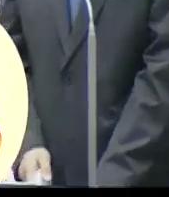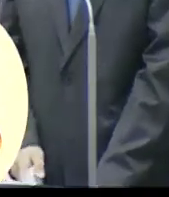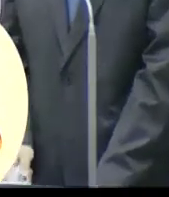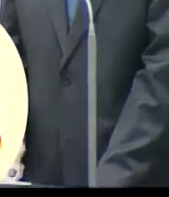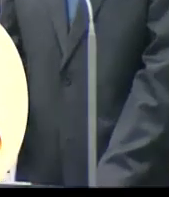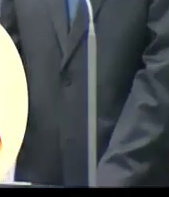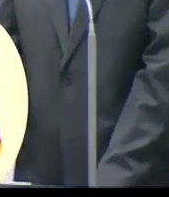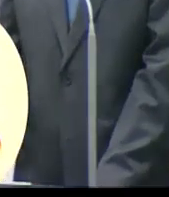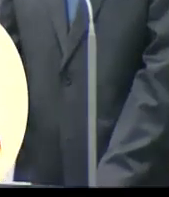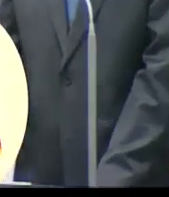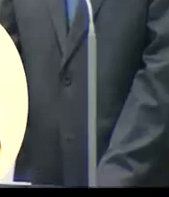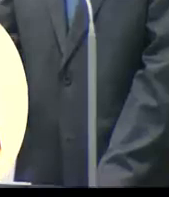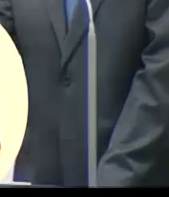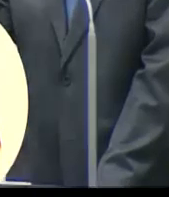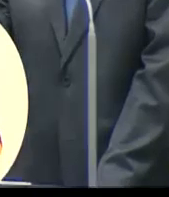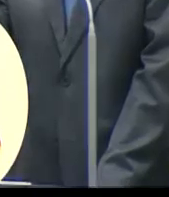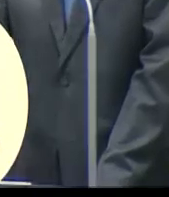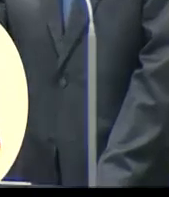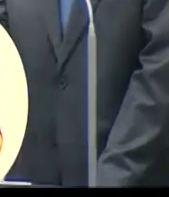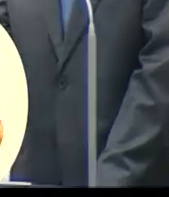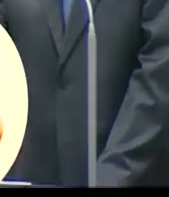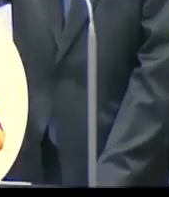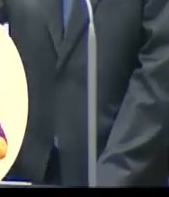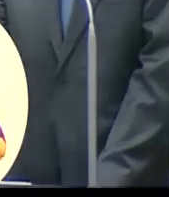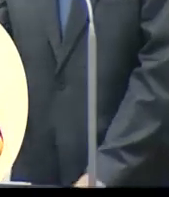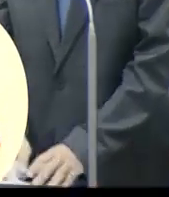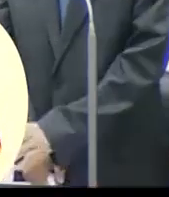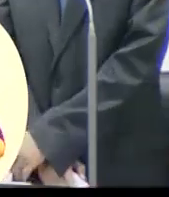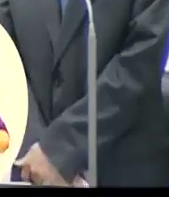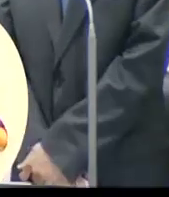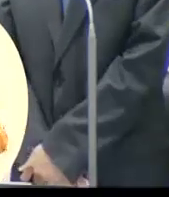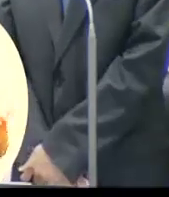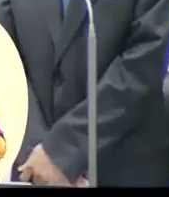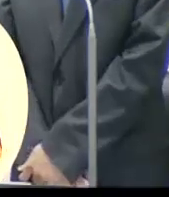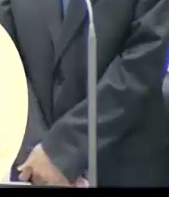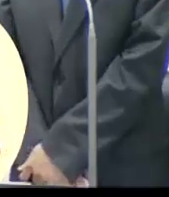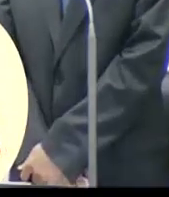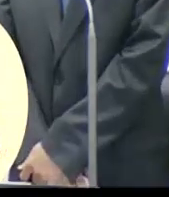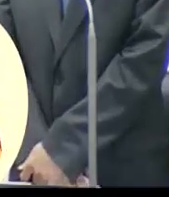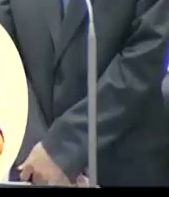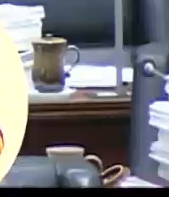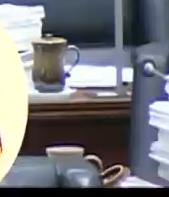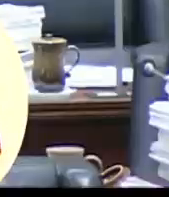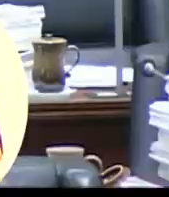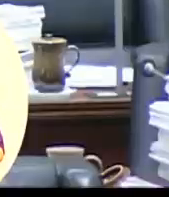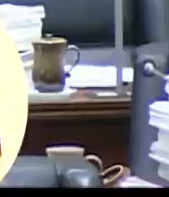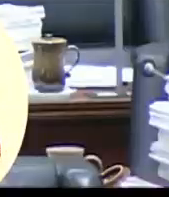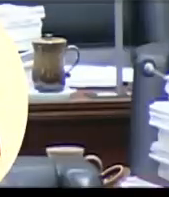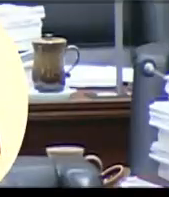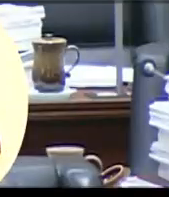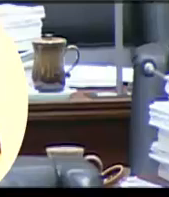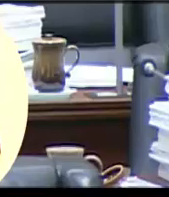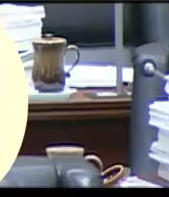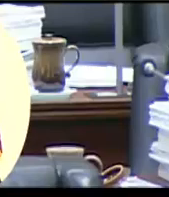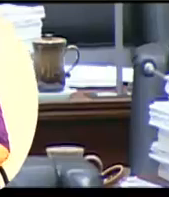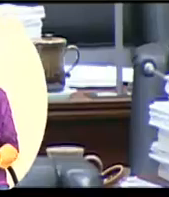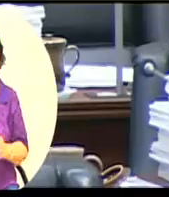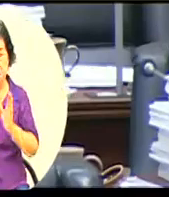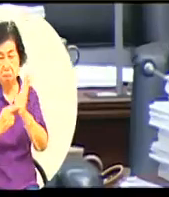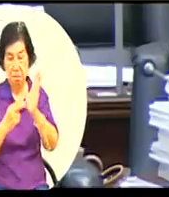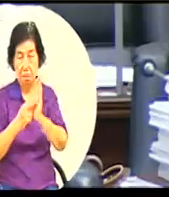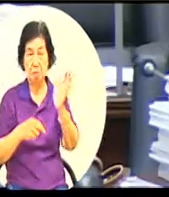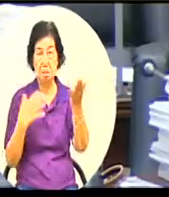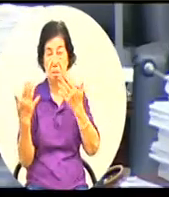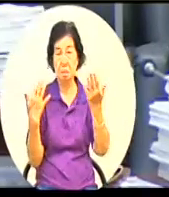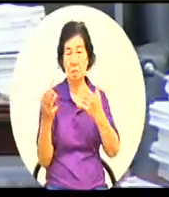济啊。我听讲是经费唔合理啊，你请坐啦，你就讲我背就好啦。啊，到底